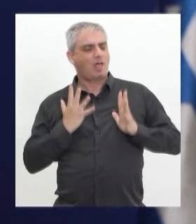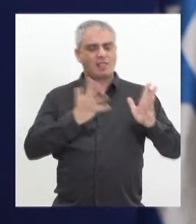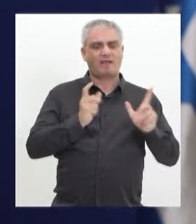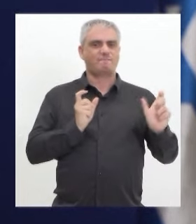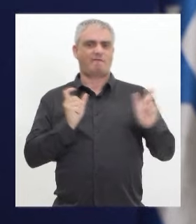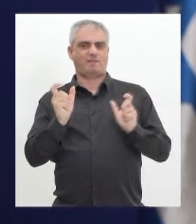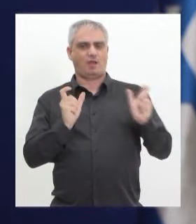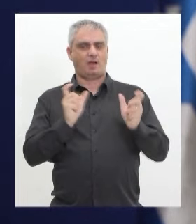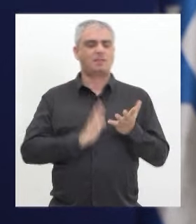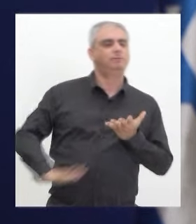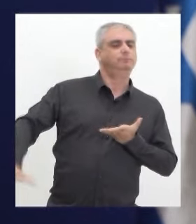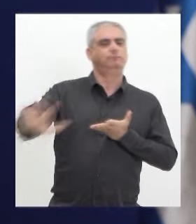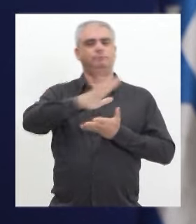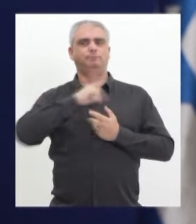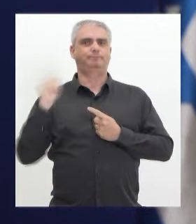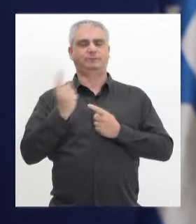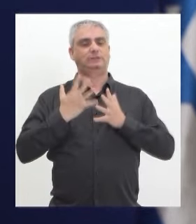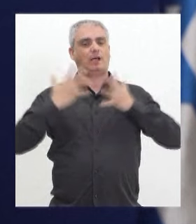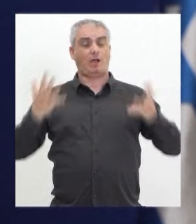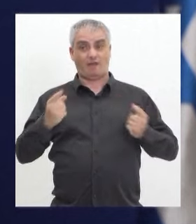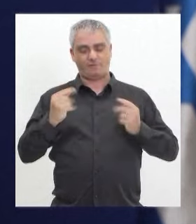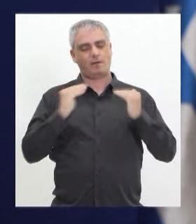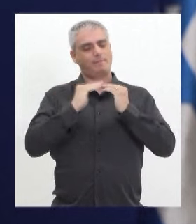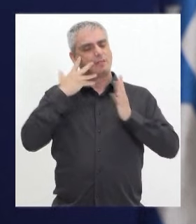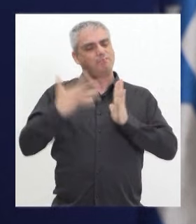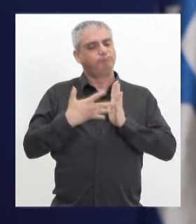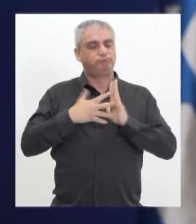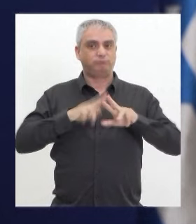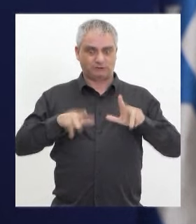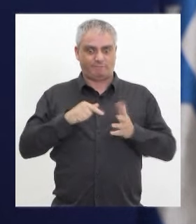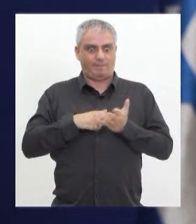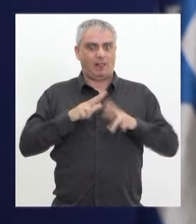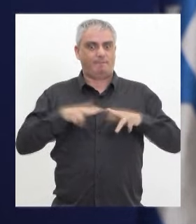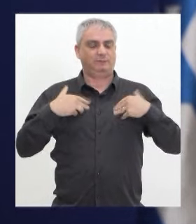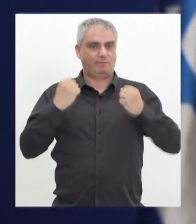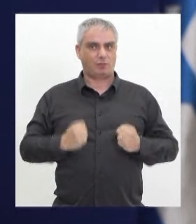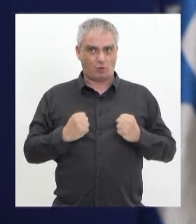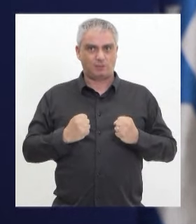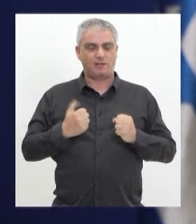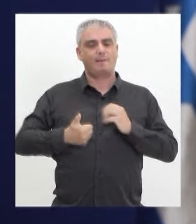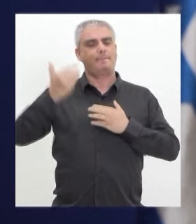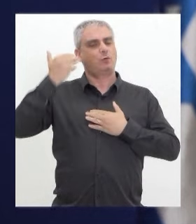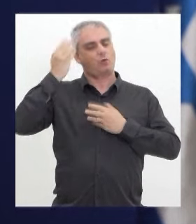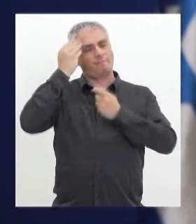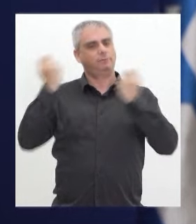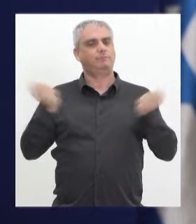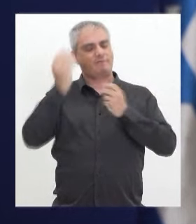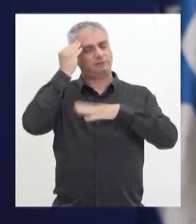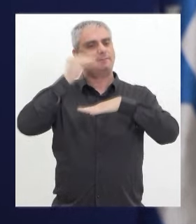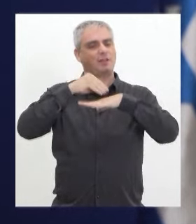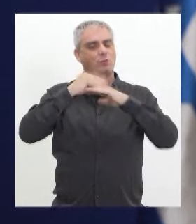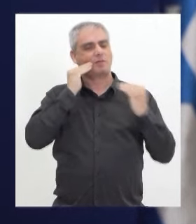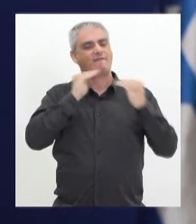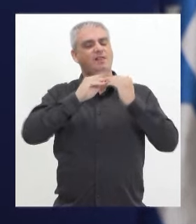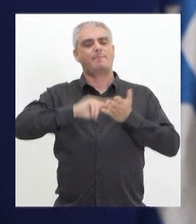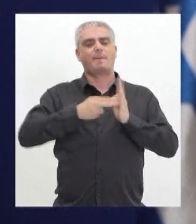mbu aqa bild o israil hbi hava qvl puar iz s v onk bir ne